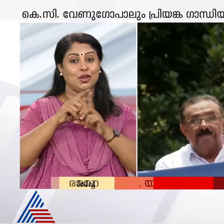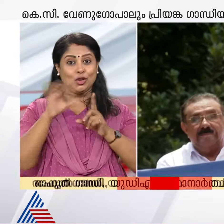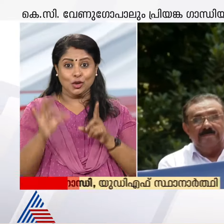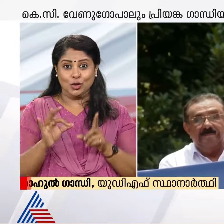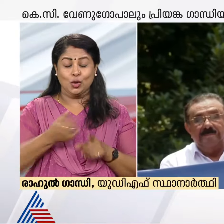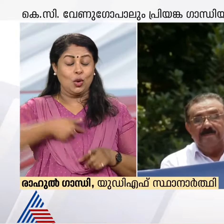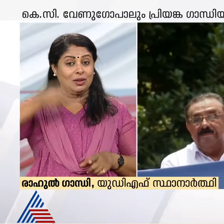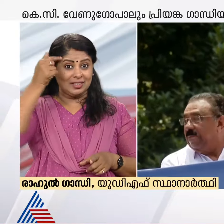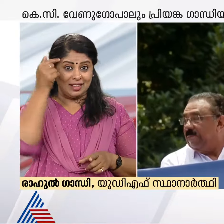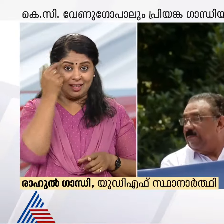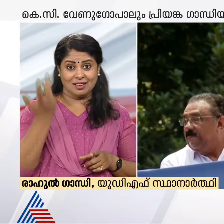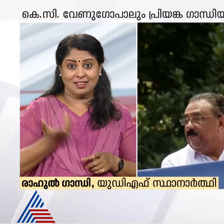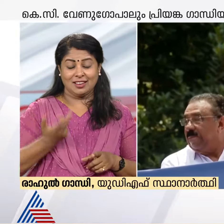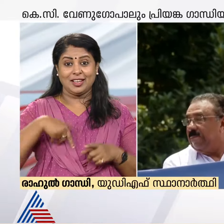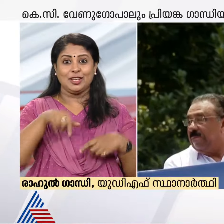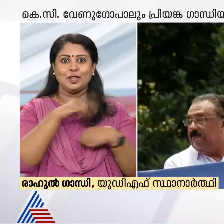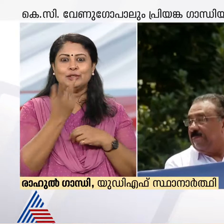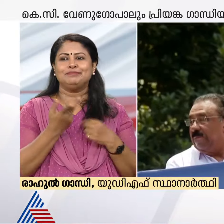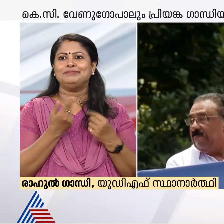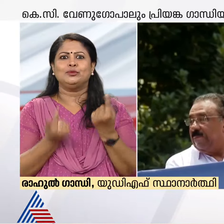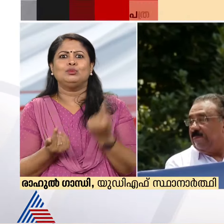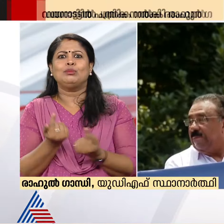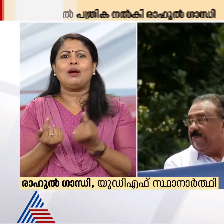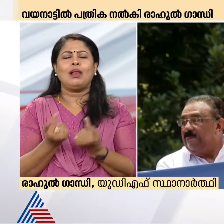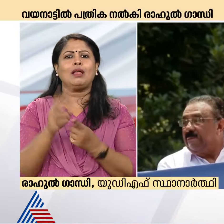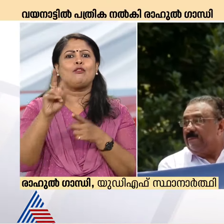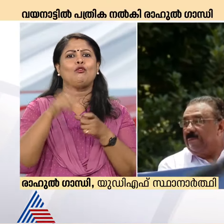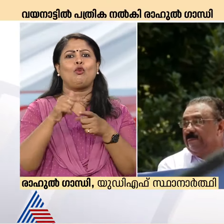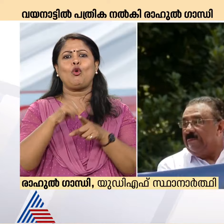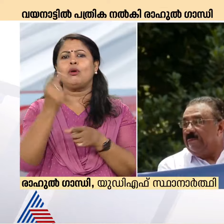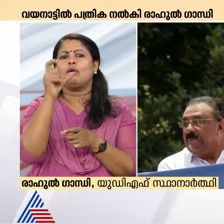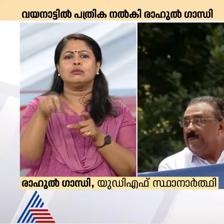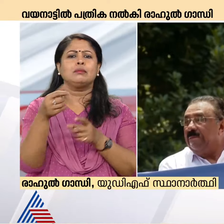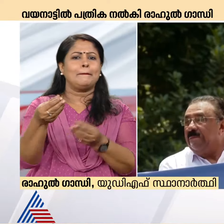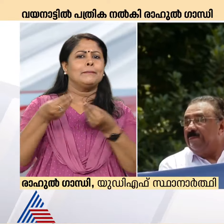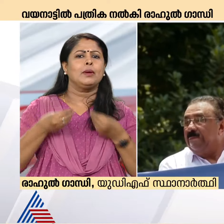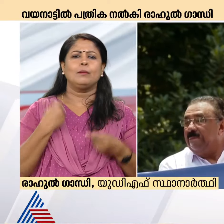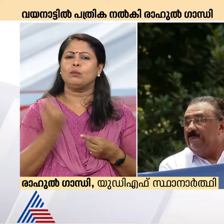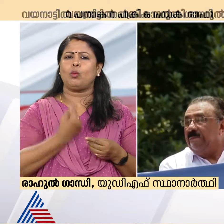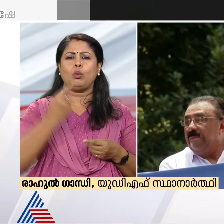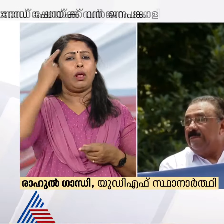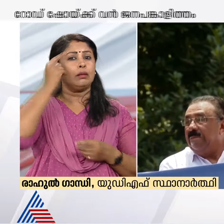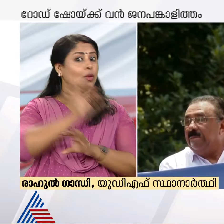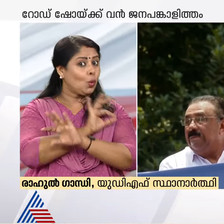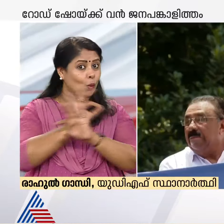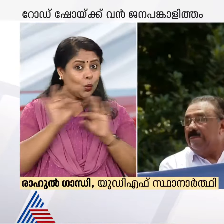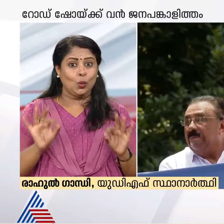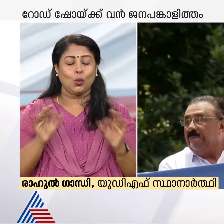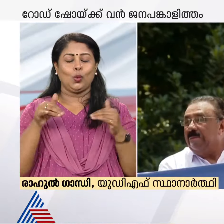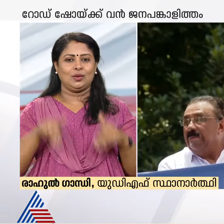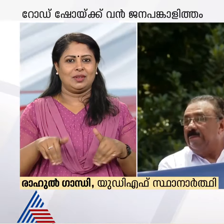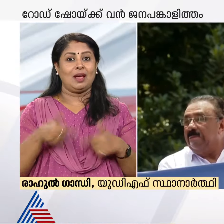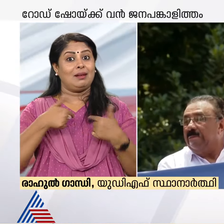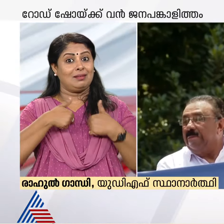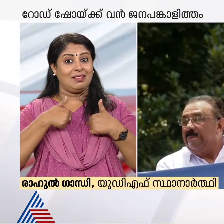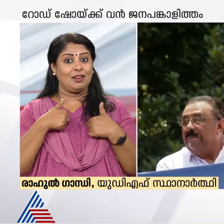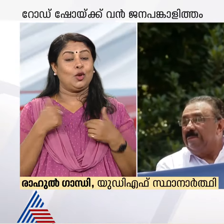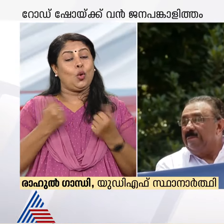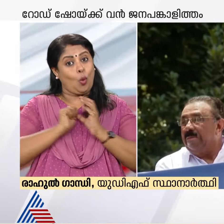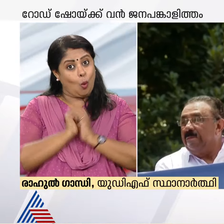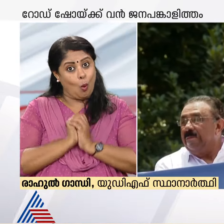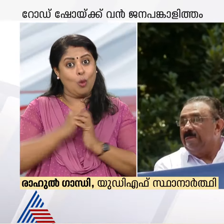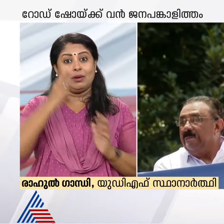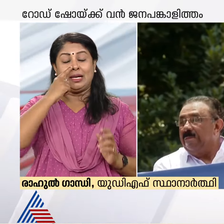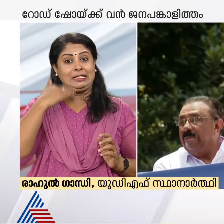ആൻഡ് തിങ്ക് ഓഫ് യു ലൈക്ക് എൻ ഇലക്ട്രിക് ആൻഡ് തിങ്ക് ഓഫ് യു ദ സെയിം വേ ഐ തിങ്ക് ഓഫ് മൈ ലിറ്റിൽ